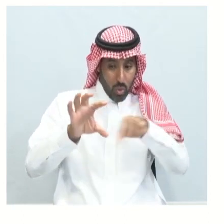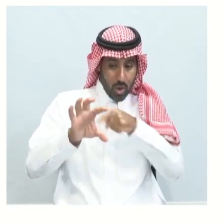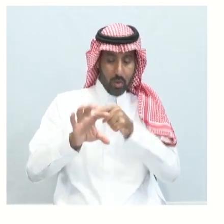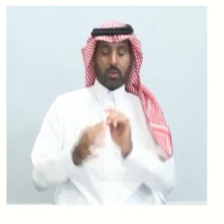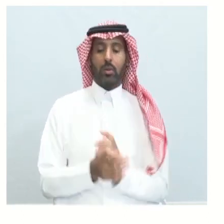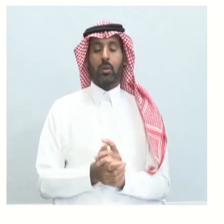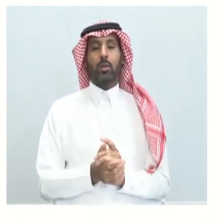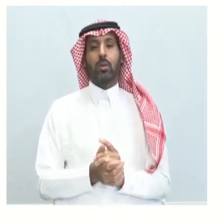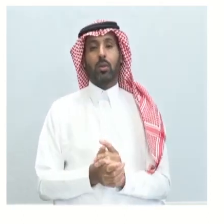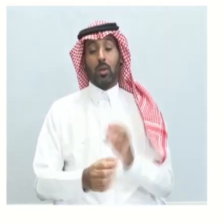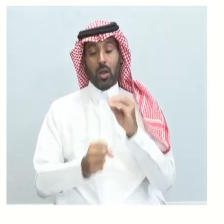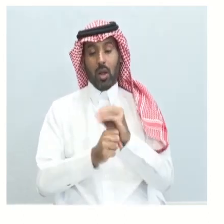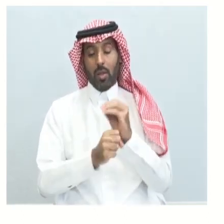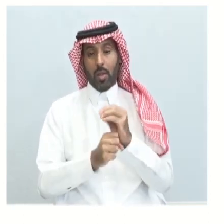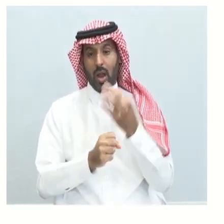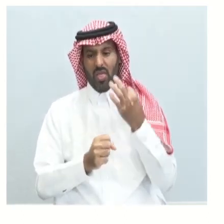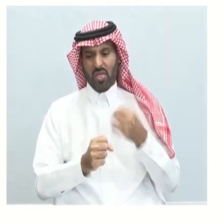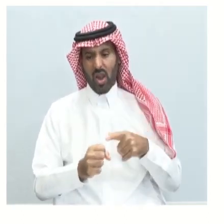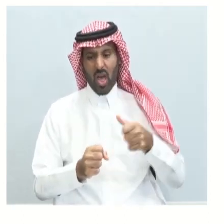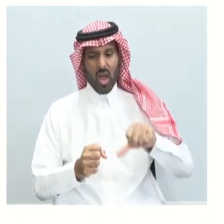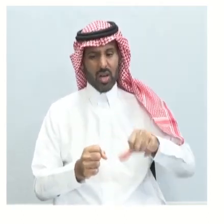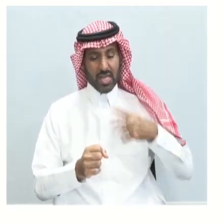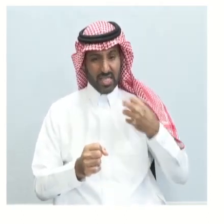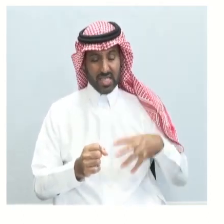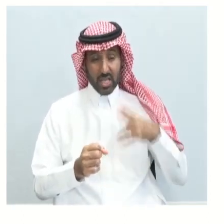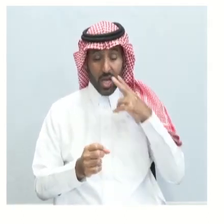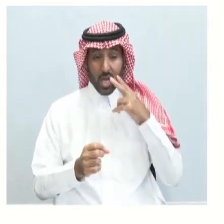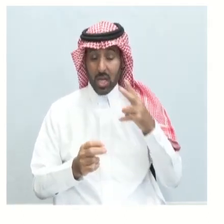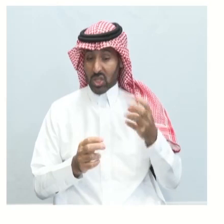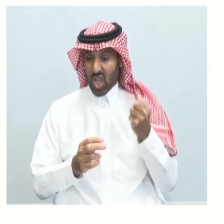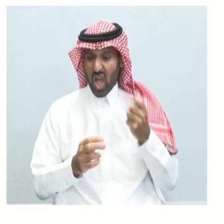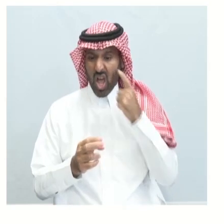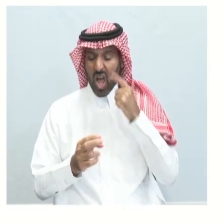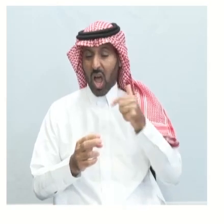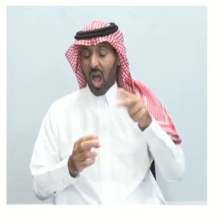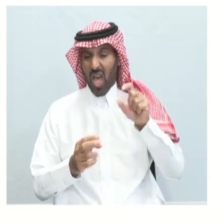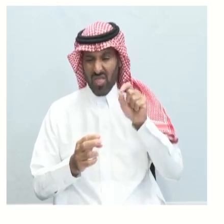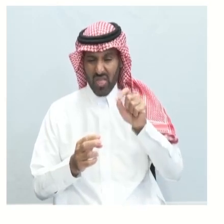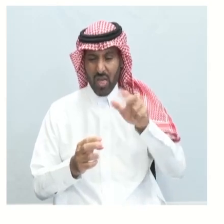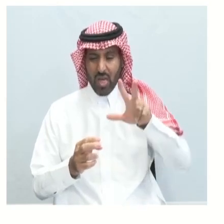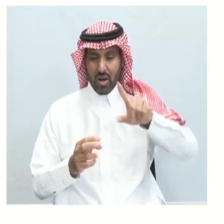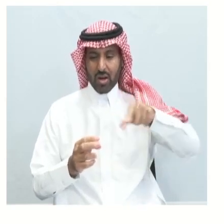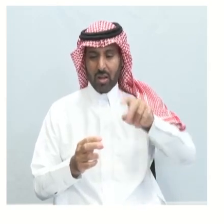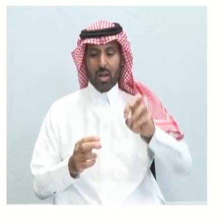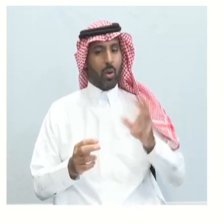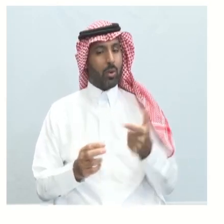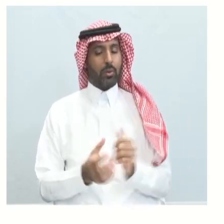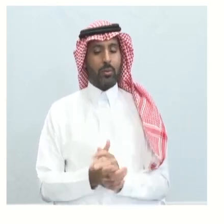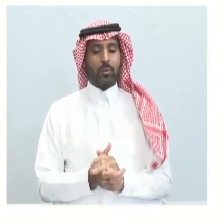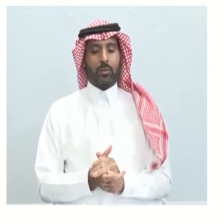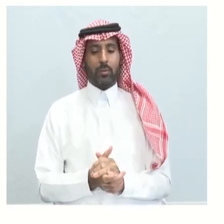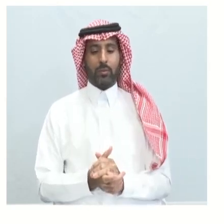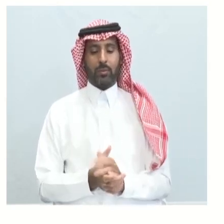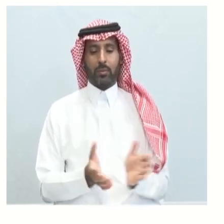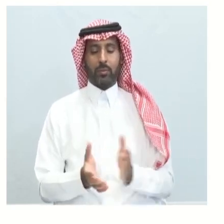اعزائي الطلبه على اضرار الطاقه الذريه وذكرنا بانه على الرغم من وجود العديد من المزايا لاستخدام الطاقه